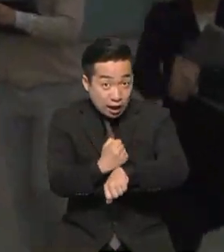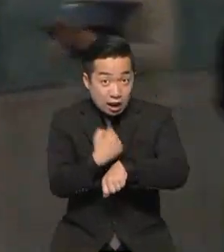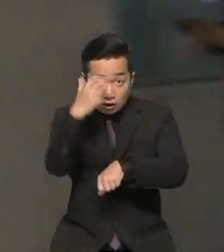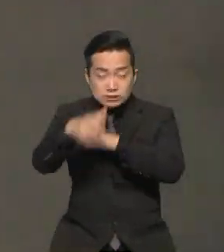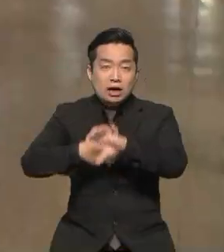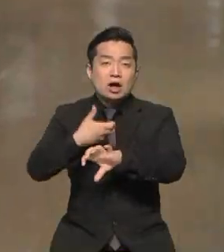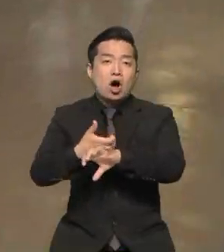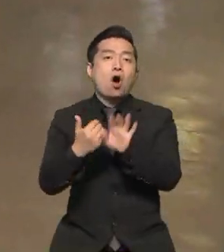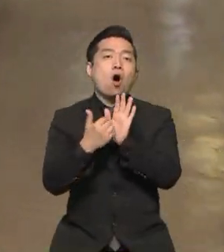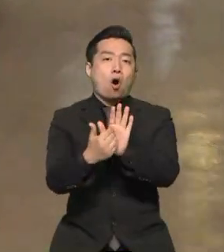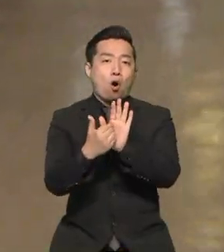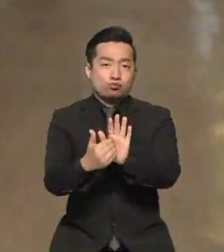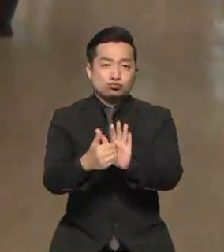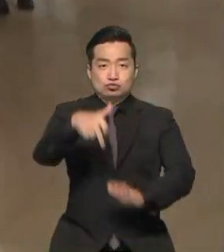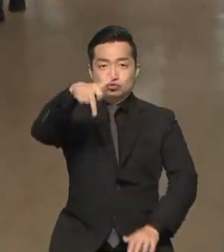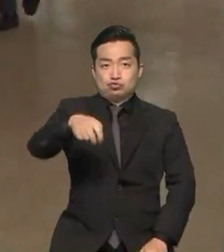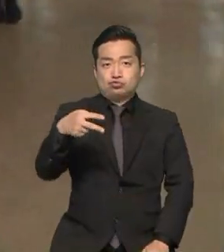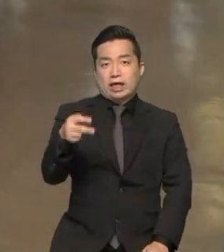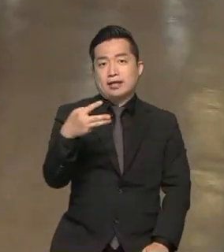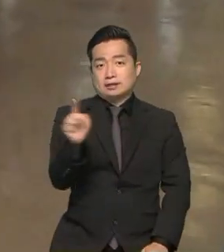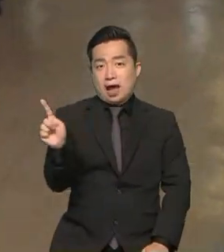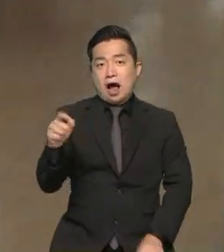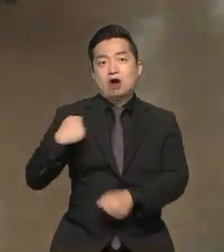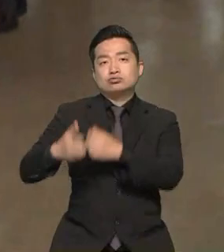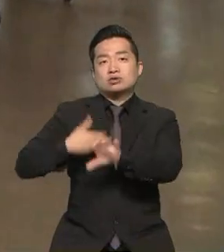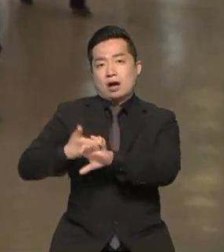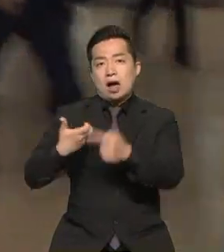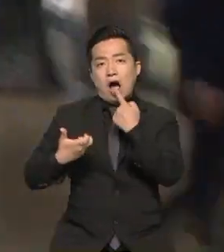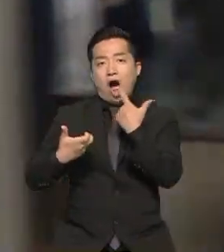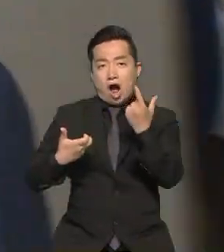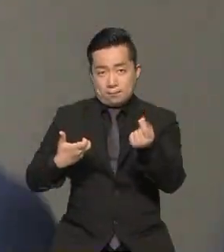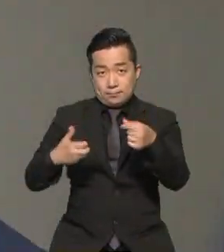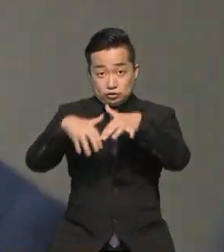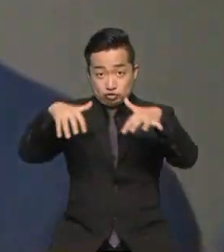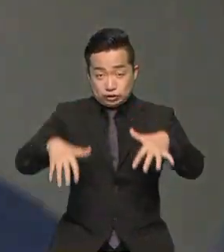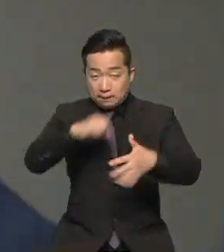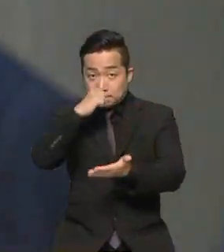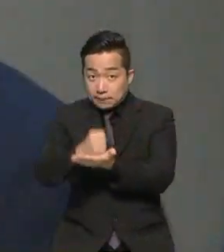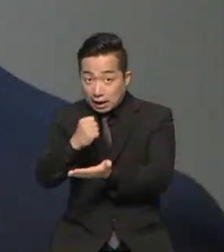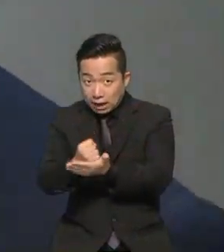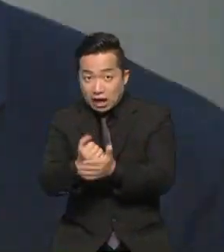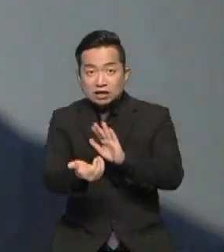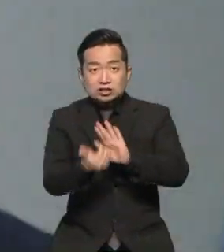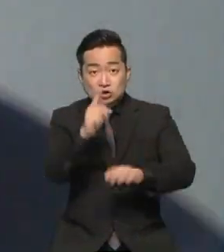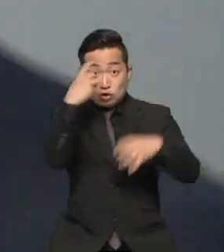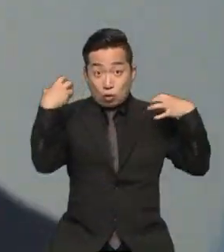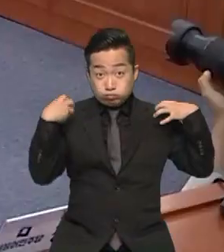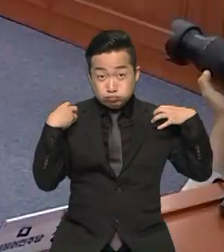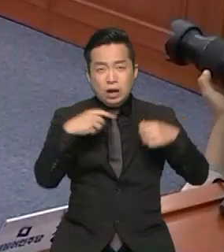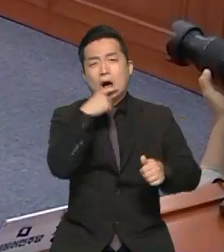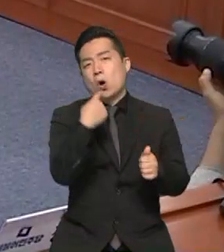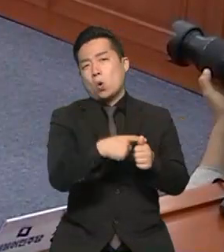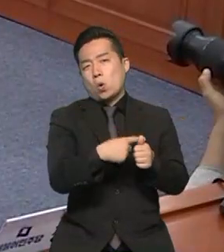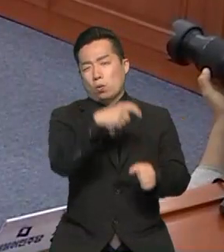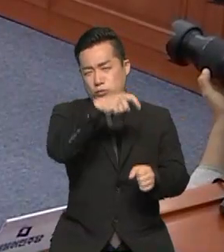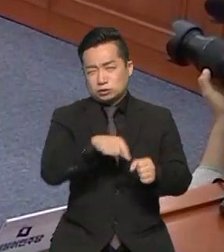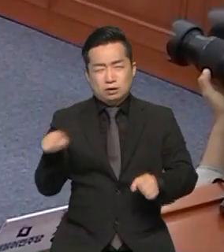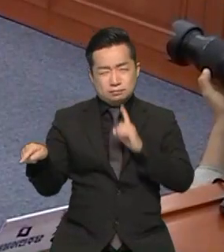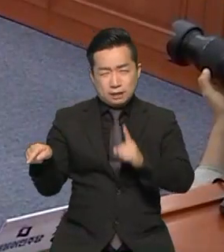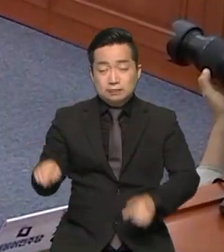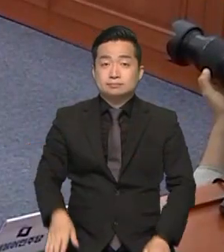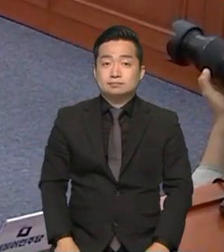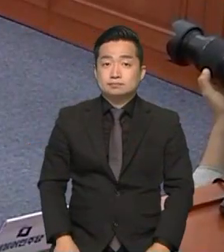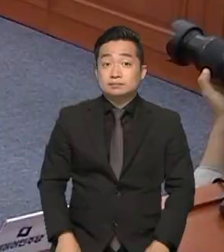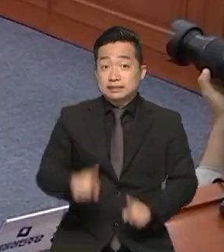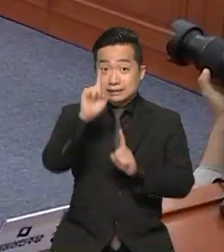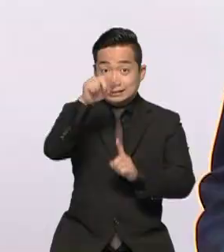검찰개혁을 거부하려는 쿠데타였다며 체제 정당성 확보를 위해 전 정부를 비난한다는 취지입니다. 이재명 대표도